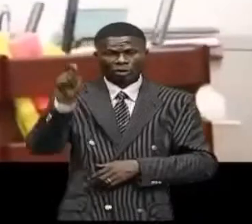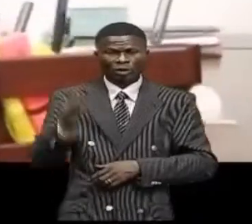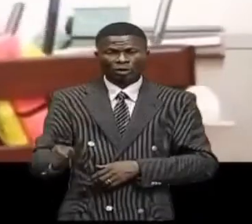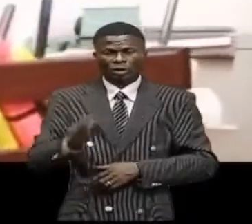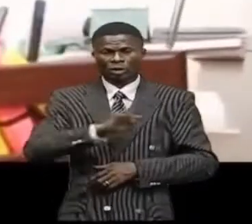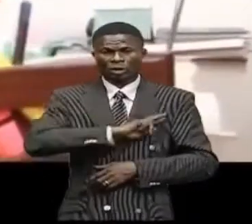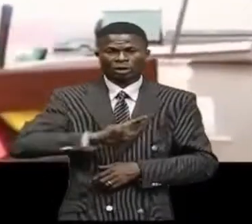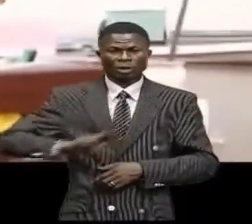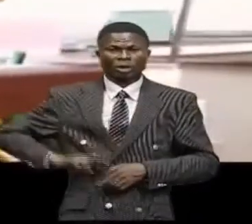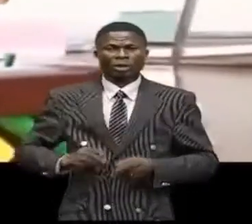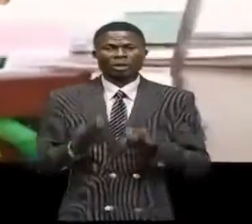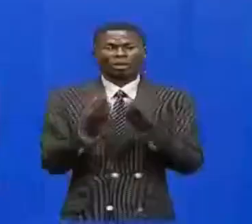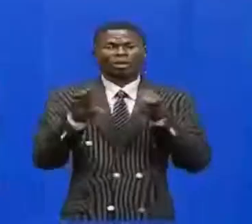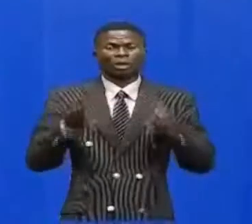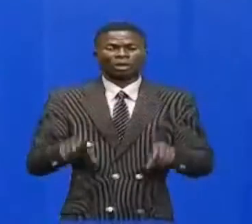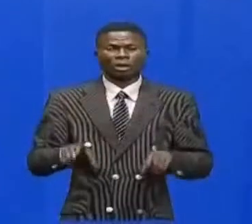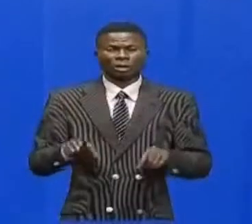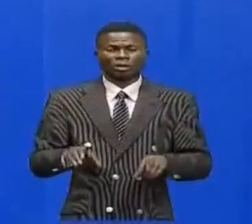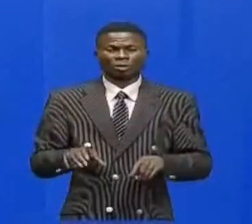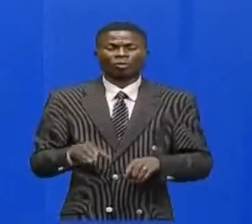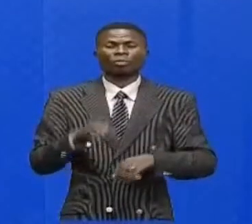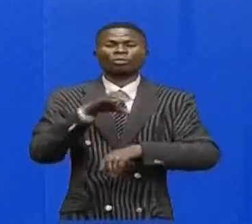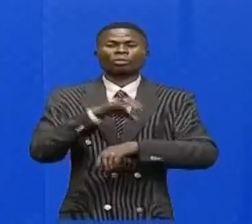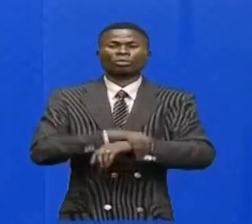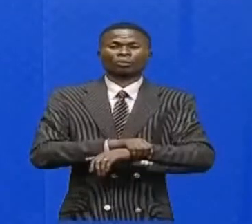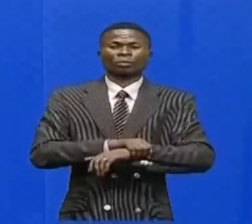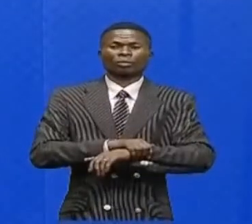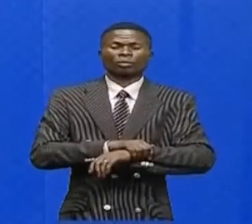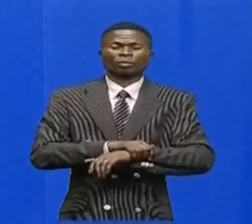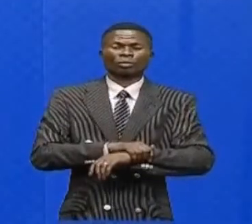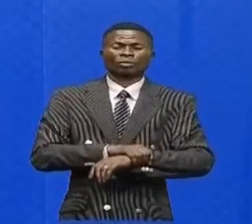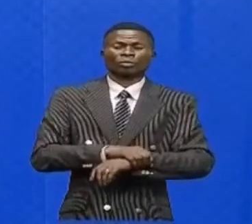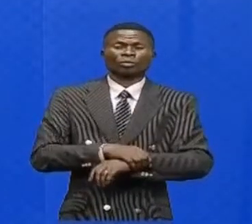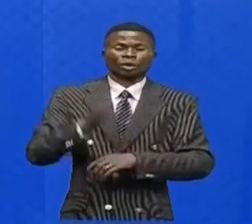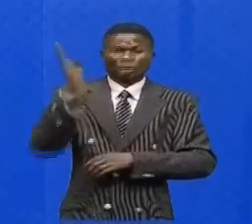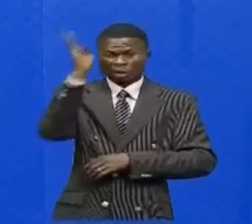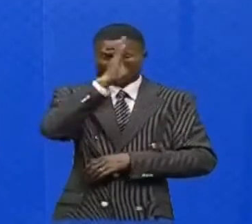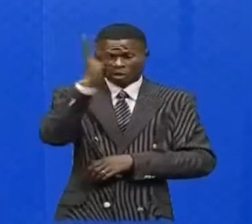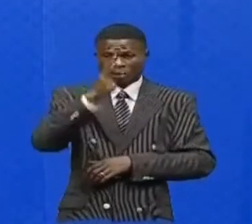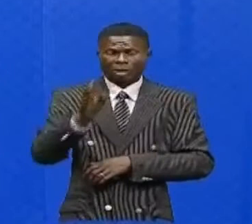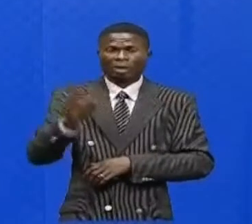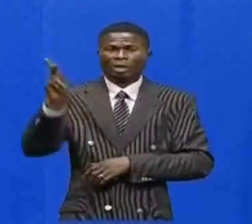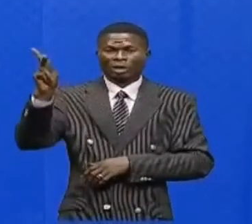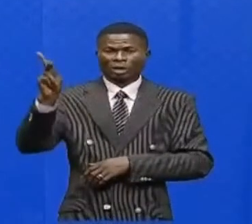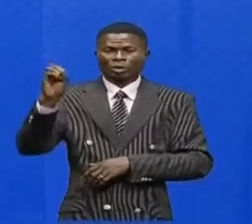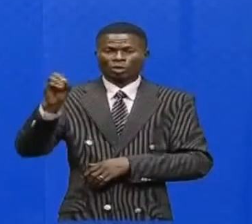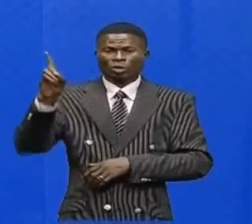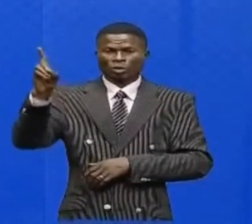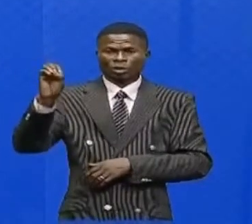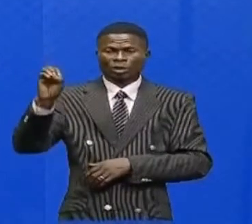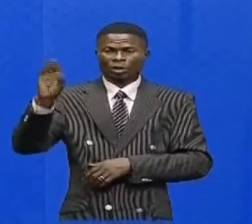la République démocratique du Congo qui sont pris en otage par les miliciens de la CODECO en Ituri.